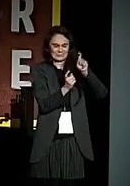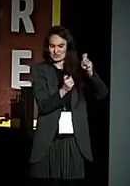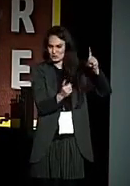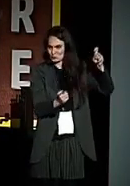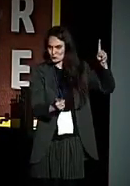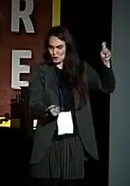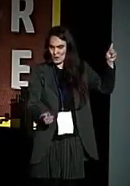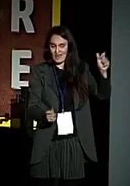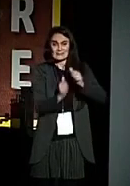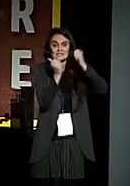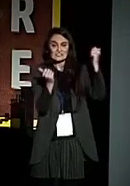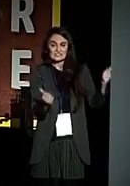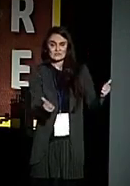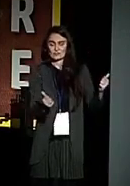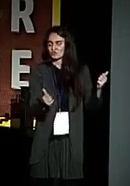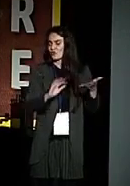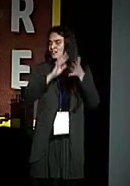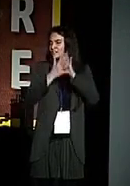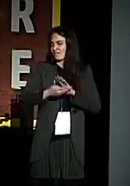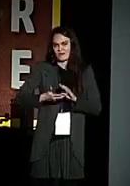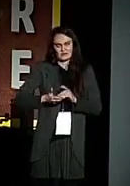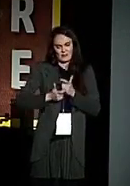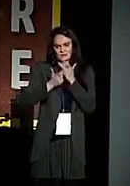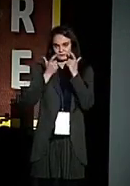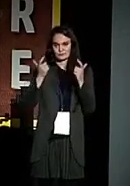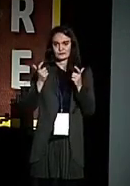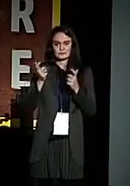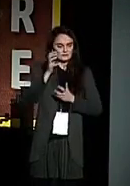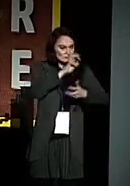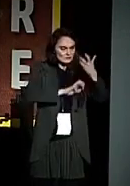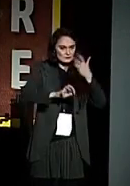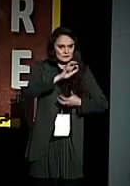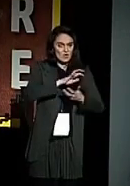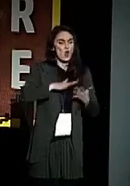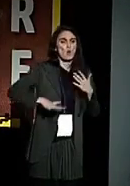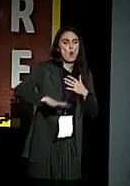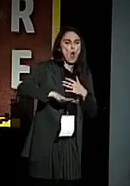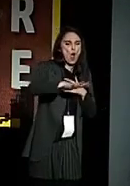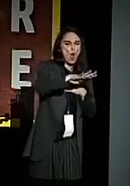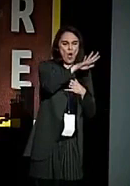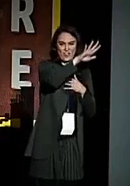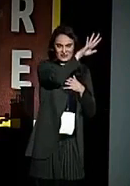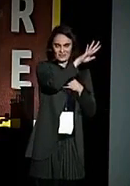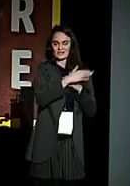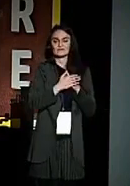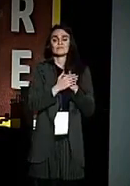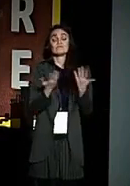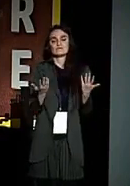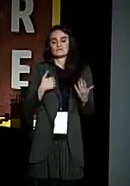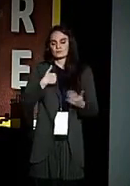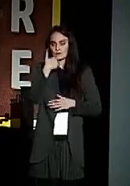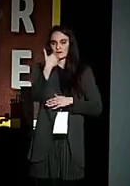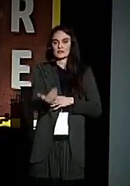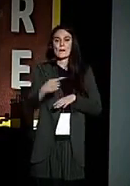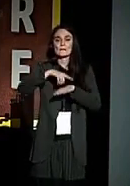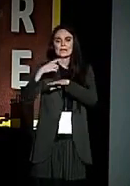disuguaglianze, queste divisioni si accentuano e si combinano nei luoghi. Io, grazie al Partito Democratico, grazie al